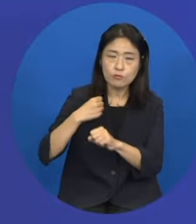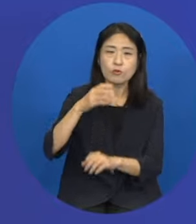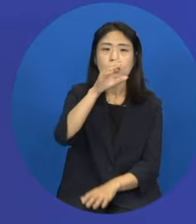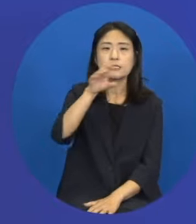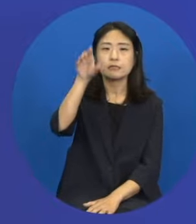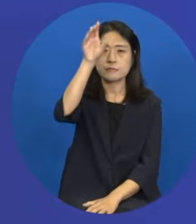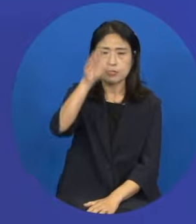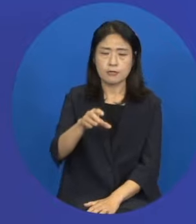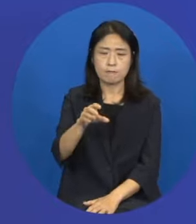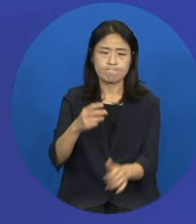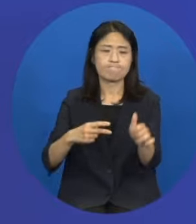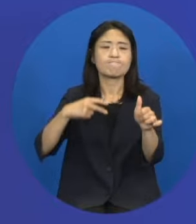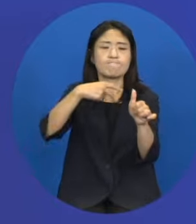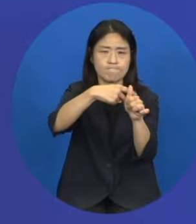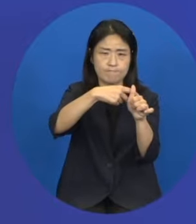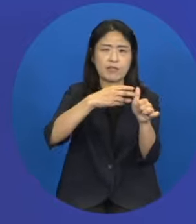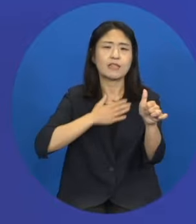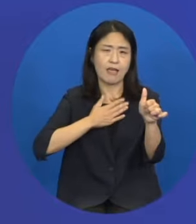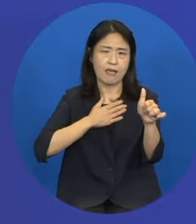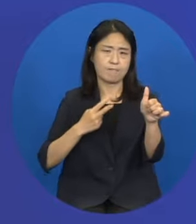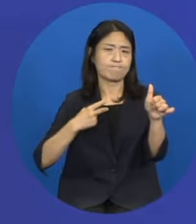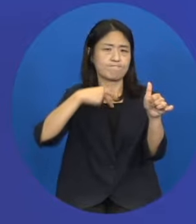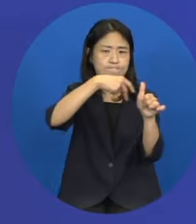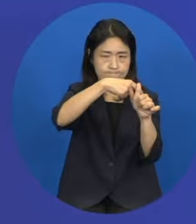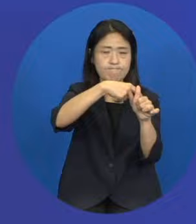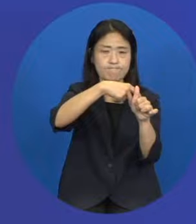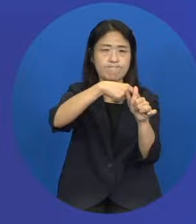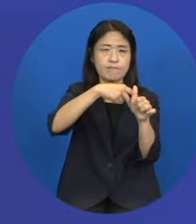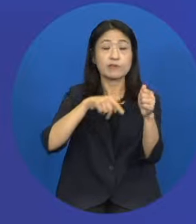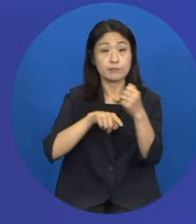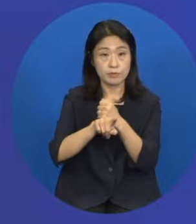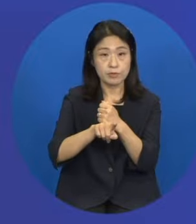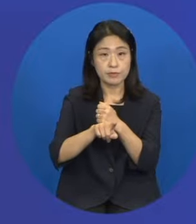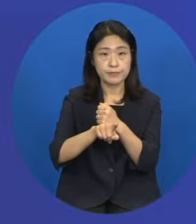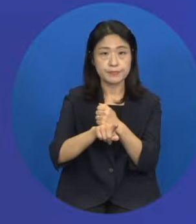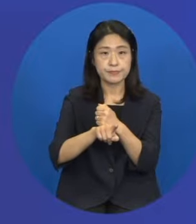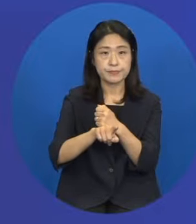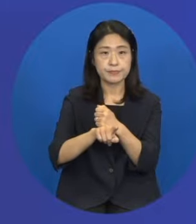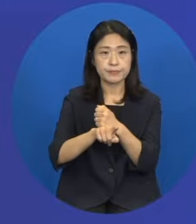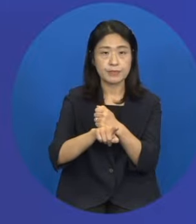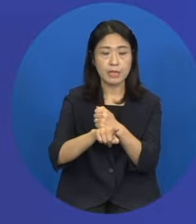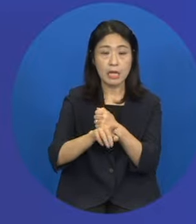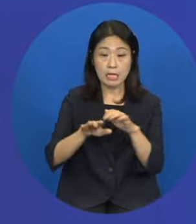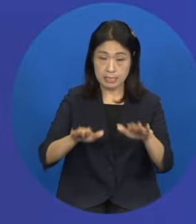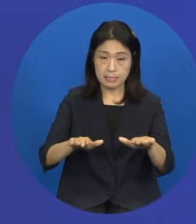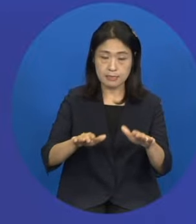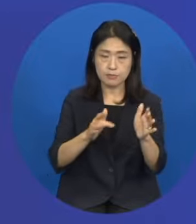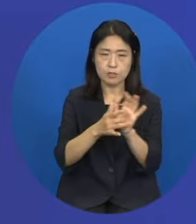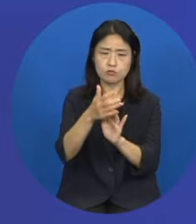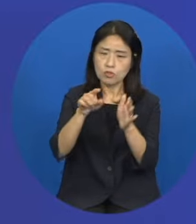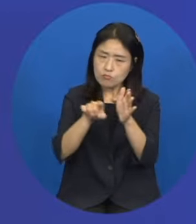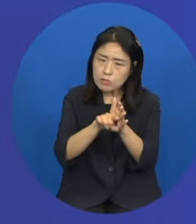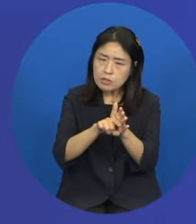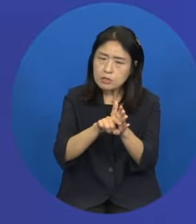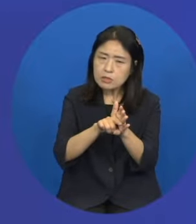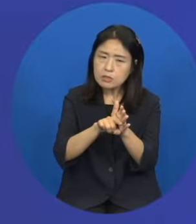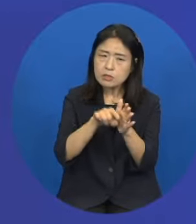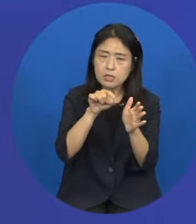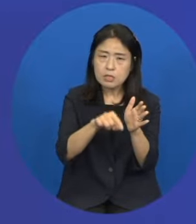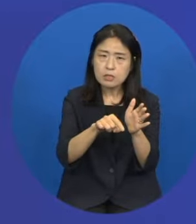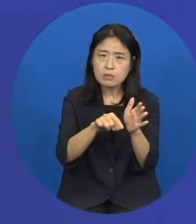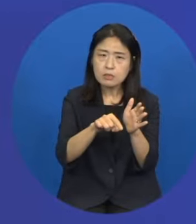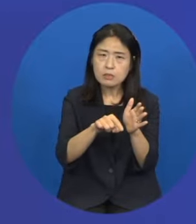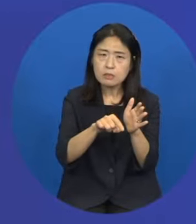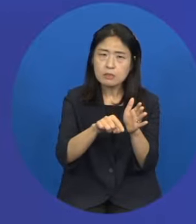것이기도 합니다. 그래서 오늘날 현대사회에서 예수님을 믿는다고 했을 때에 그 믿음의 대가를